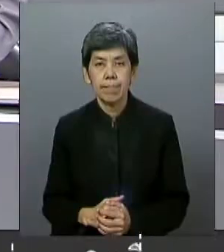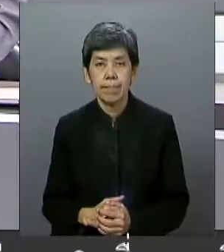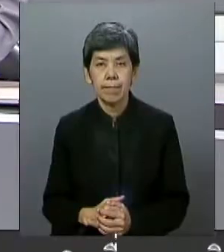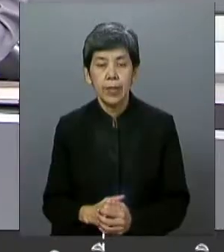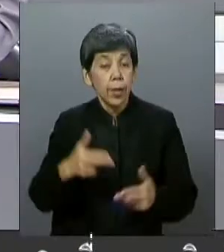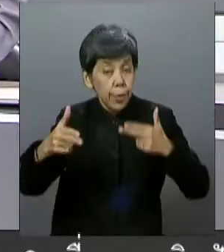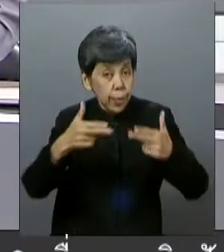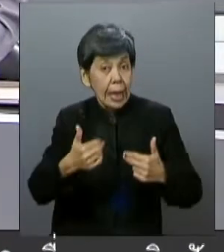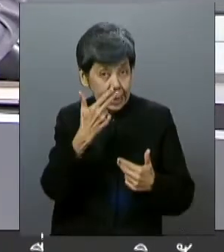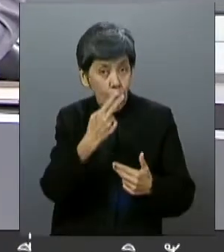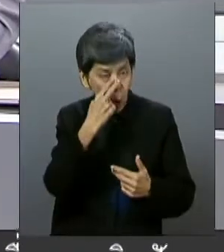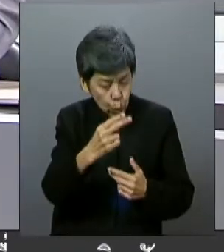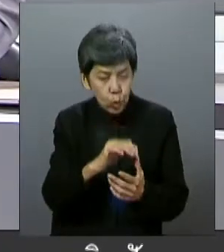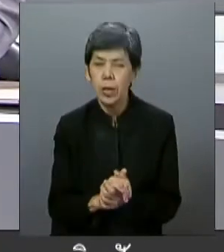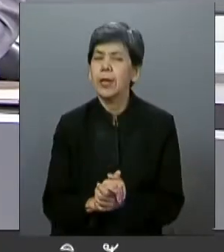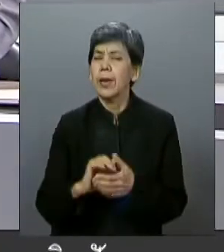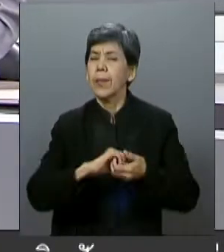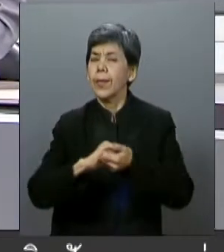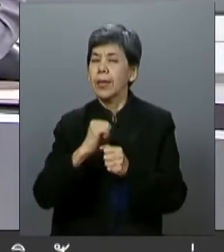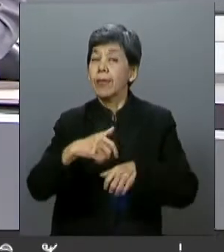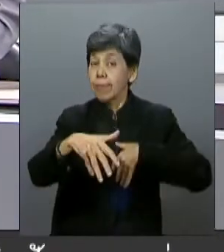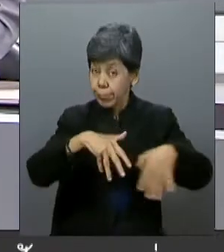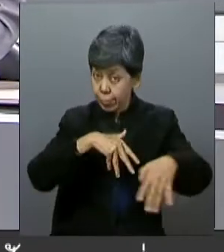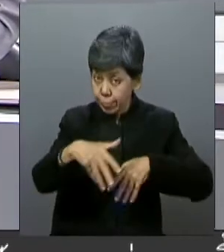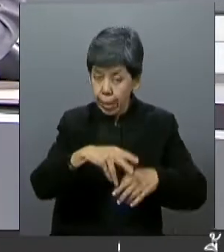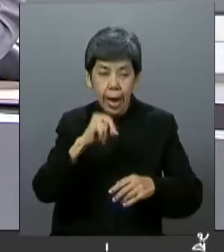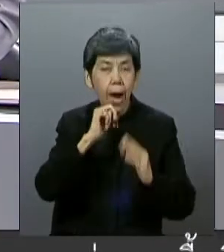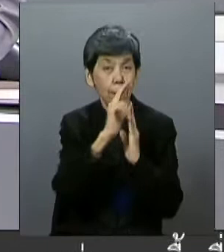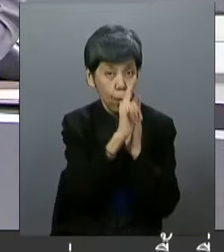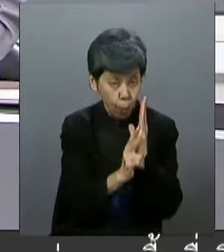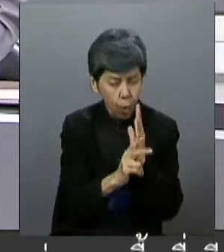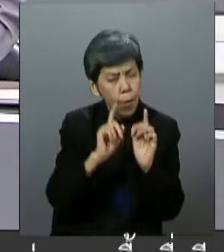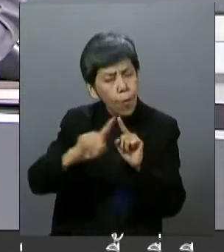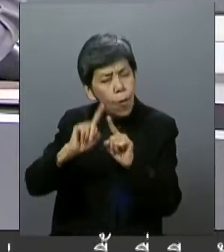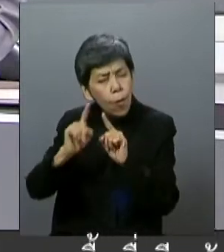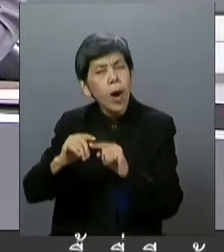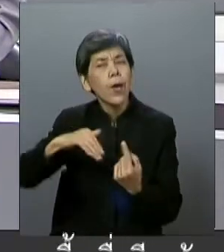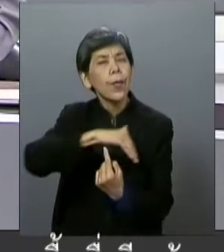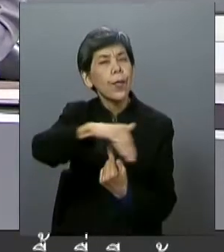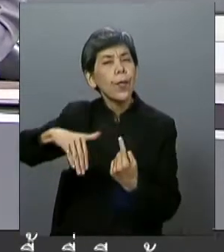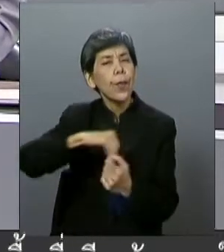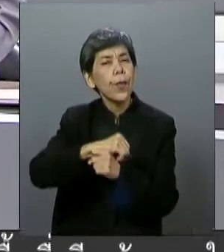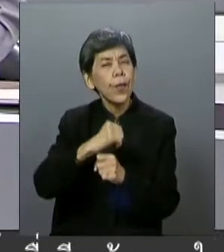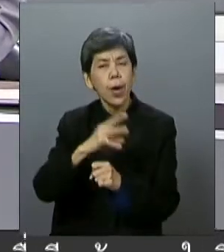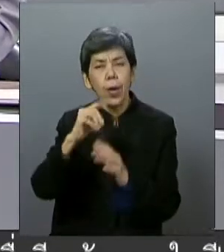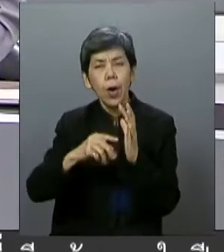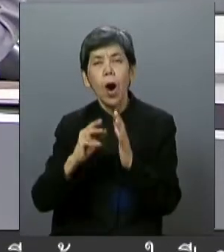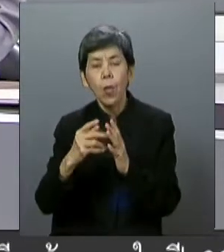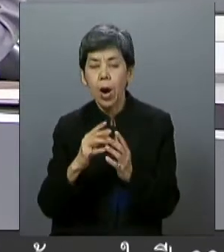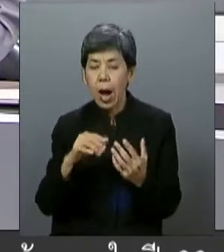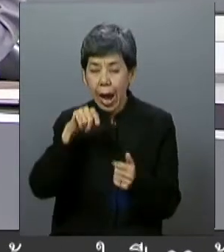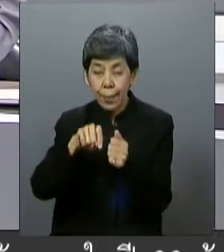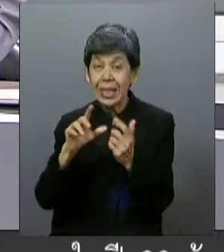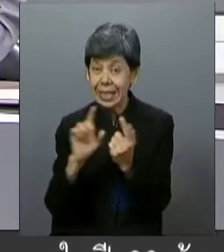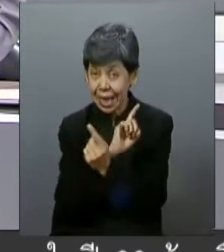จสซี่รีพอร์เตอร์วันนี้พาไปดูความสัมพันธ์ของชาวบ้านริมฝั่งแม่น้ำโขงกับความหลากหลายของระบบนิเวศที่บ้านม่วงอำเภอสังคมจังหวัดหนองค